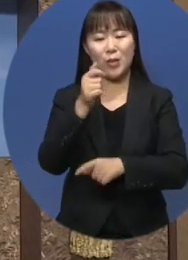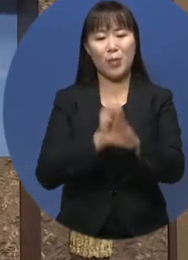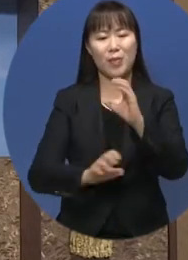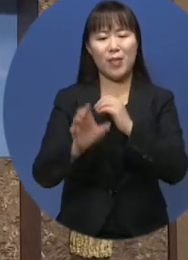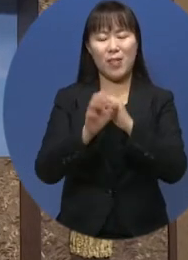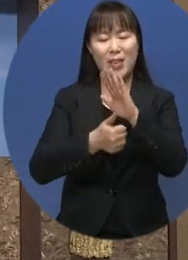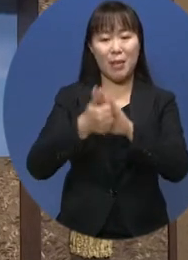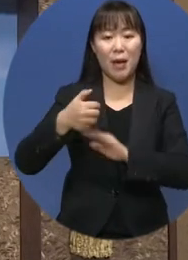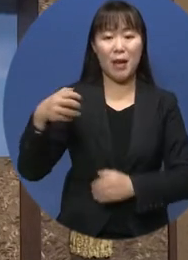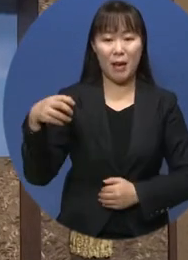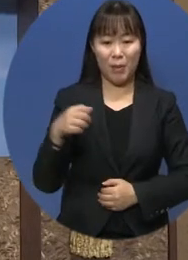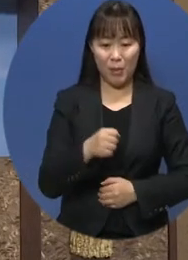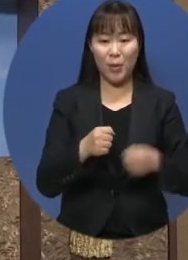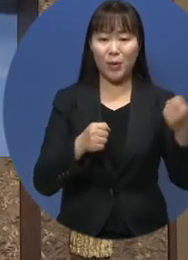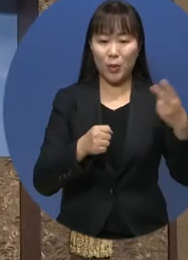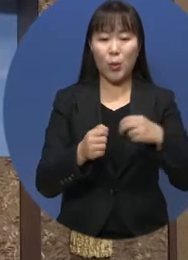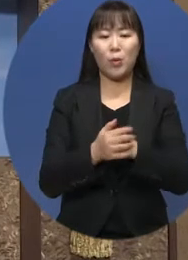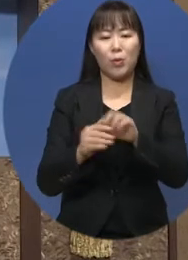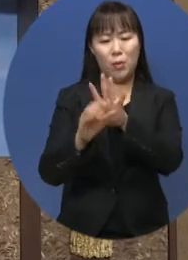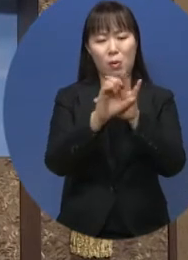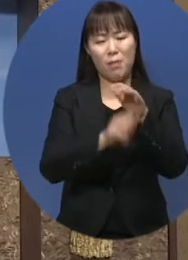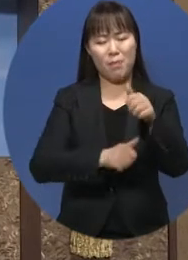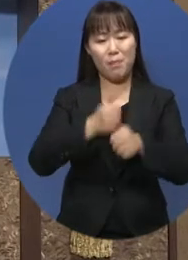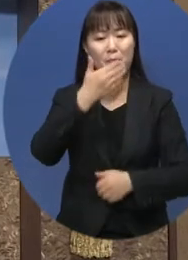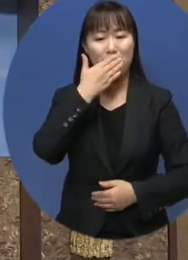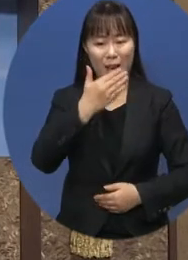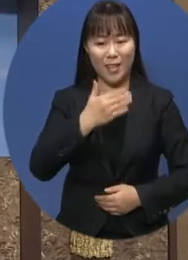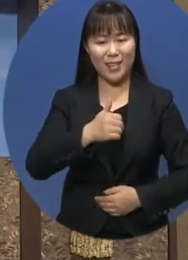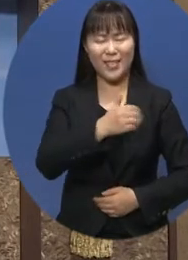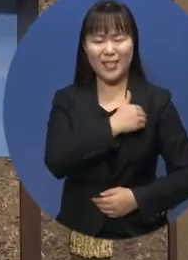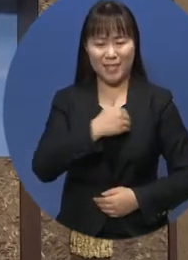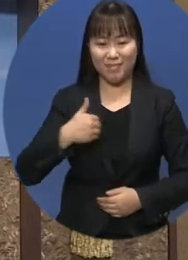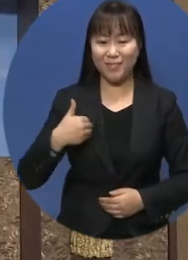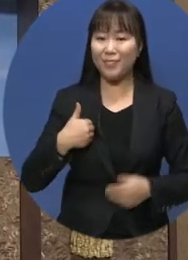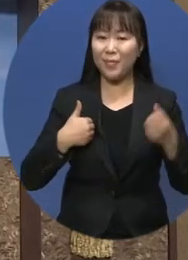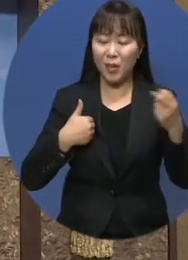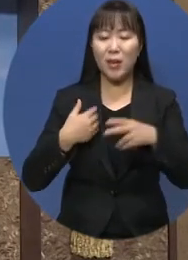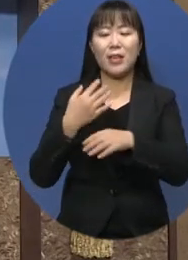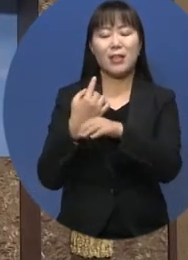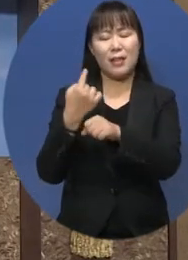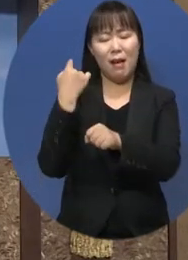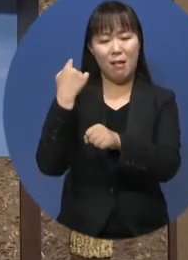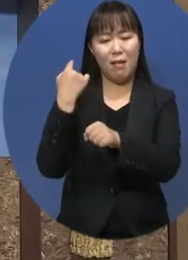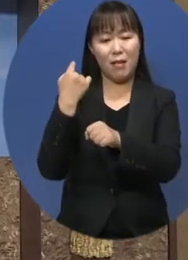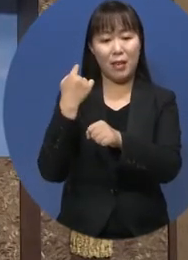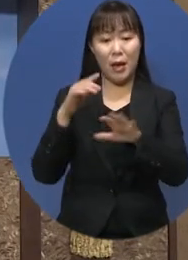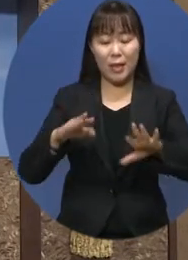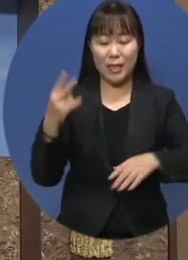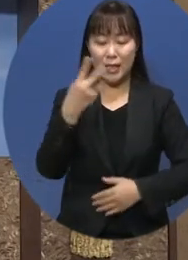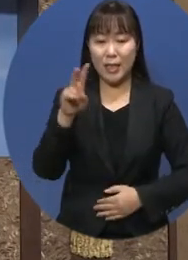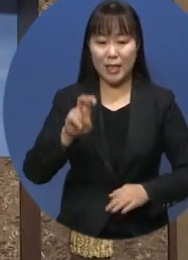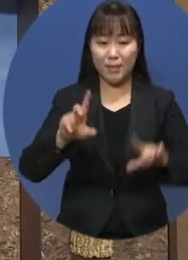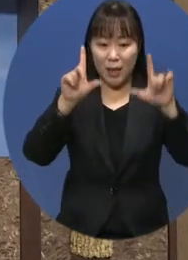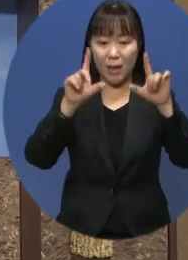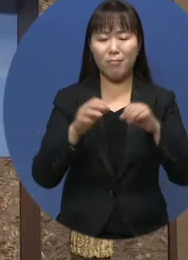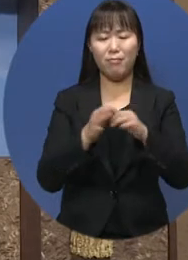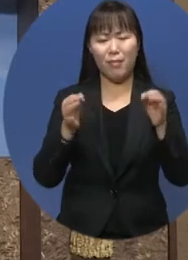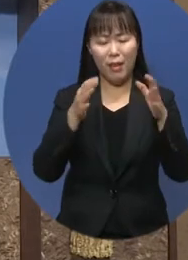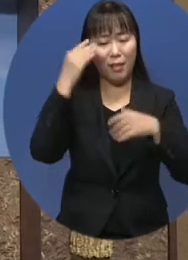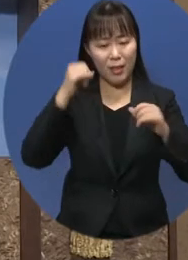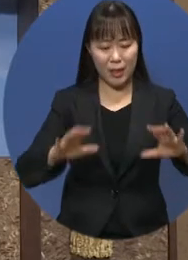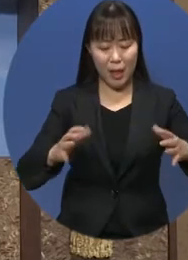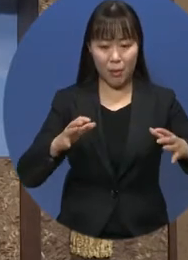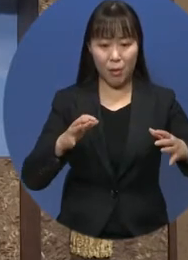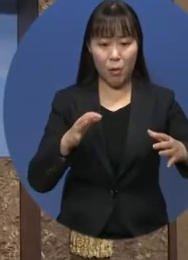희망해 같고 그리고 코랄을 극복할 수 있는 자신감 그리고 지난 1년 동안 대한민국이 선진국 중에서